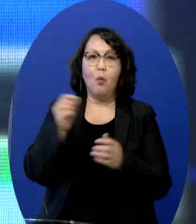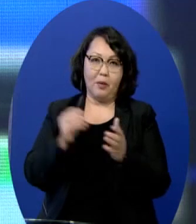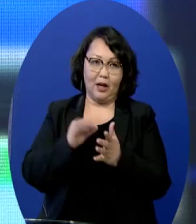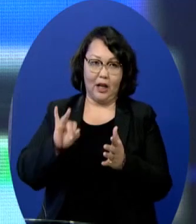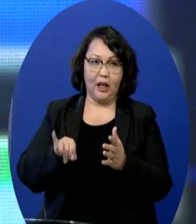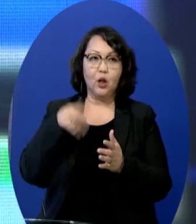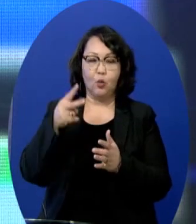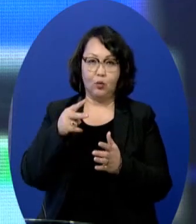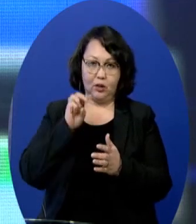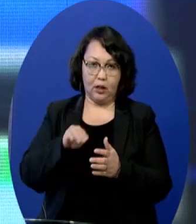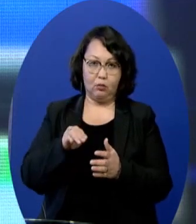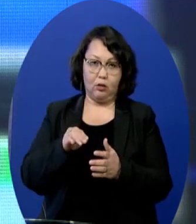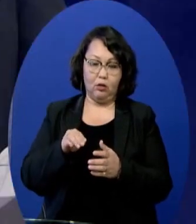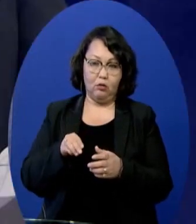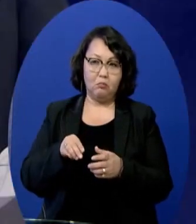гэж үзсэн байна.